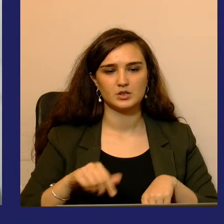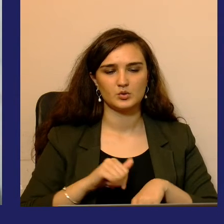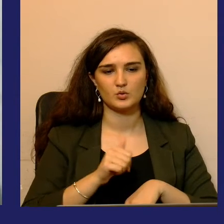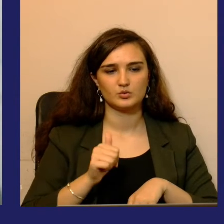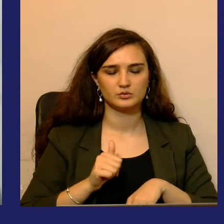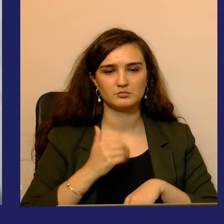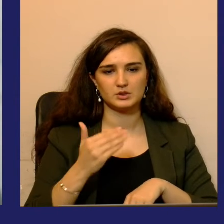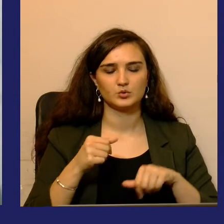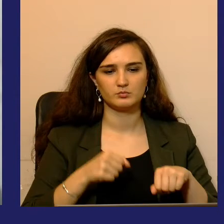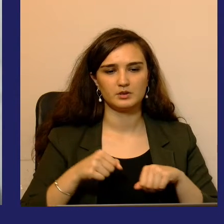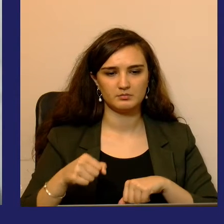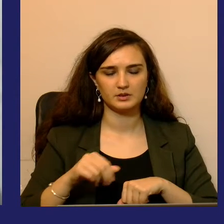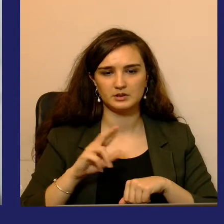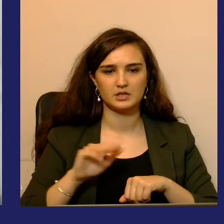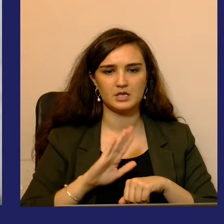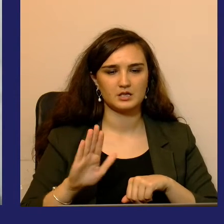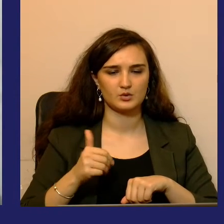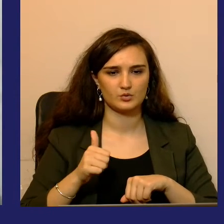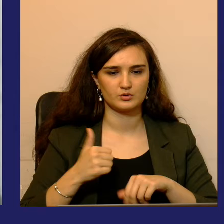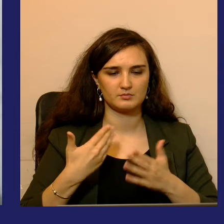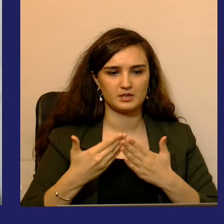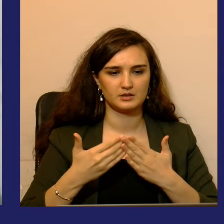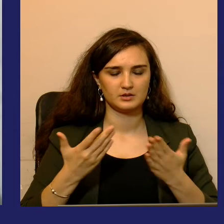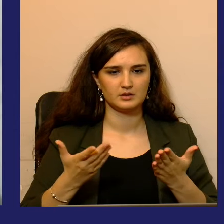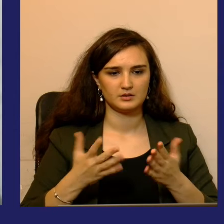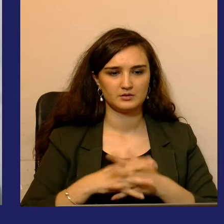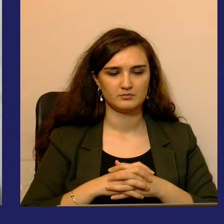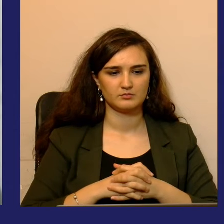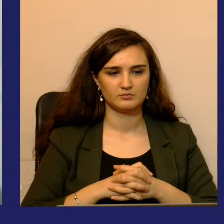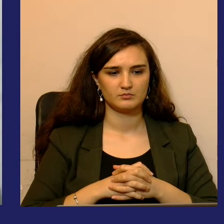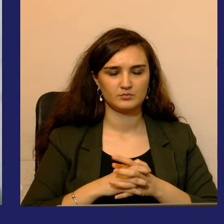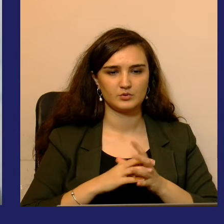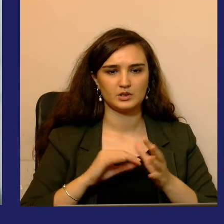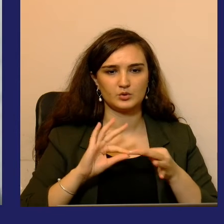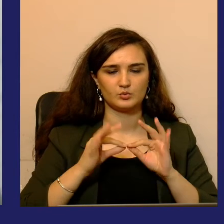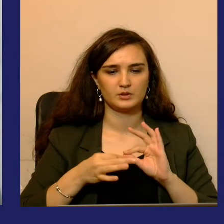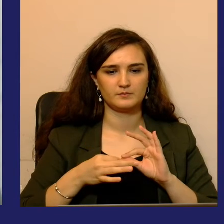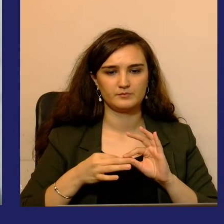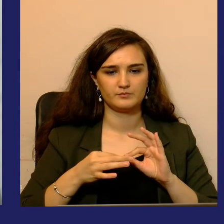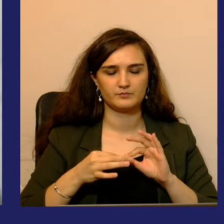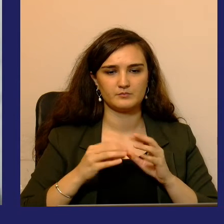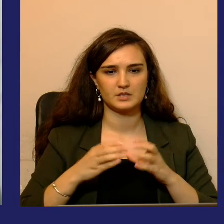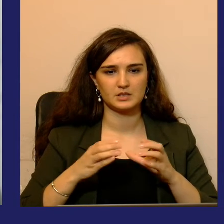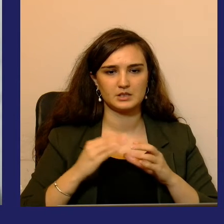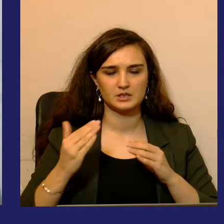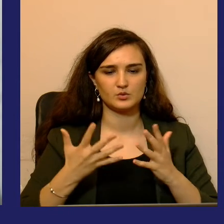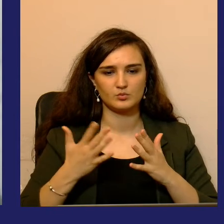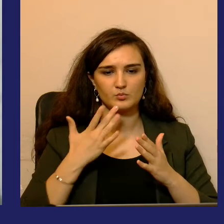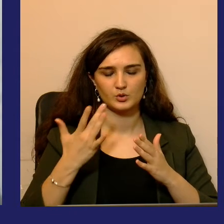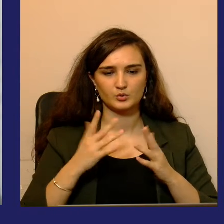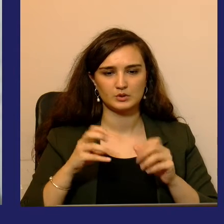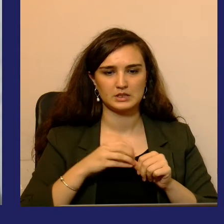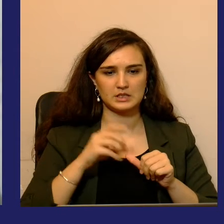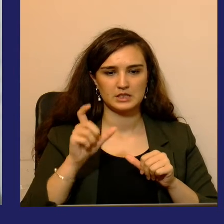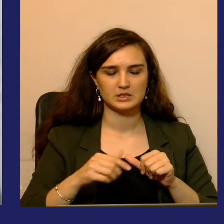როგორც მათი უფლება და არა როგორც მოწყალება კონკრეტული პარტიის თუ პოლიტიკური